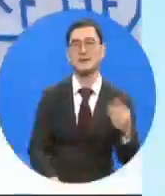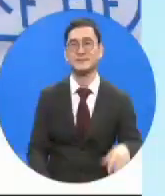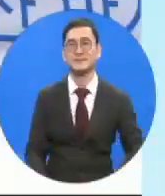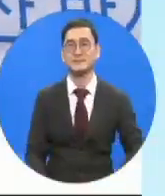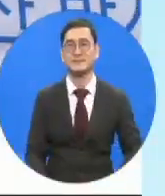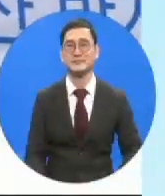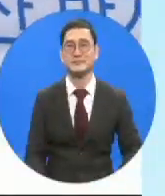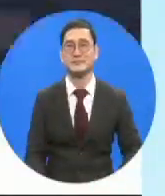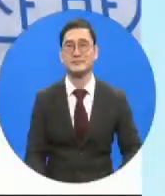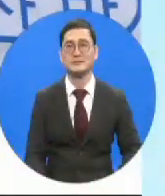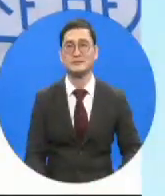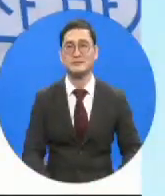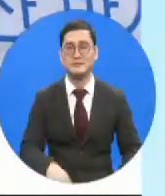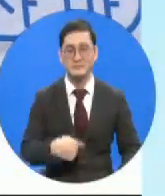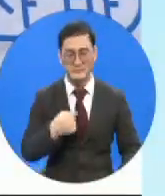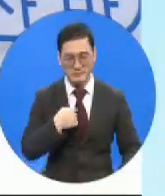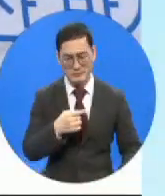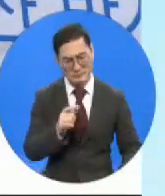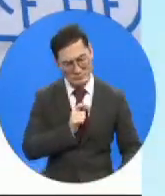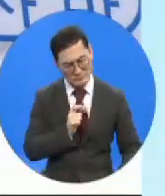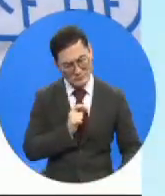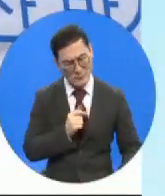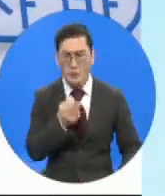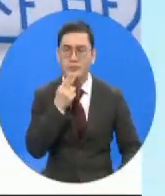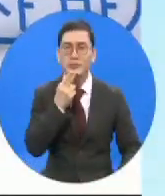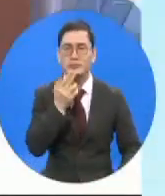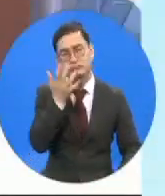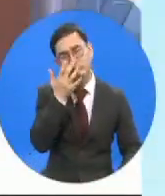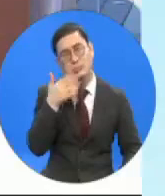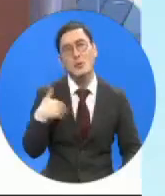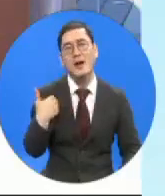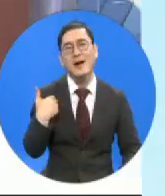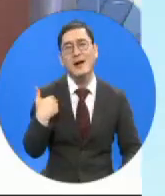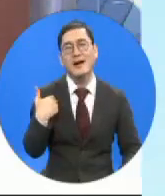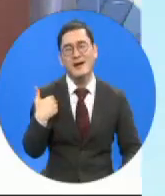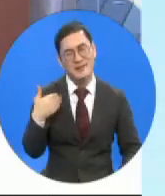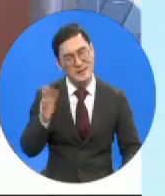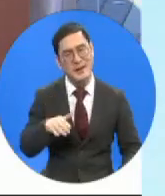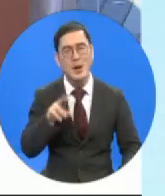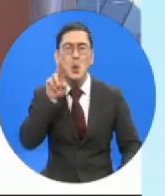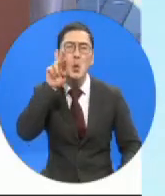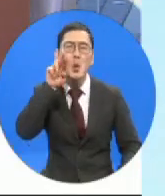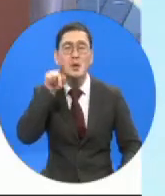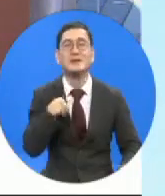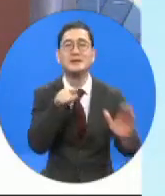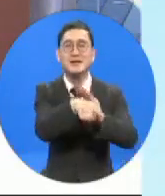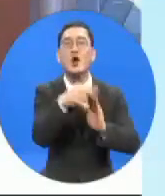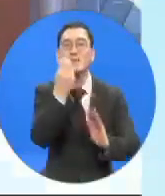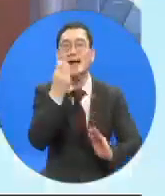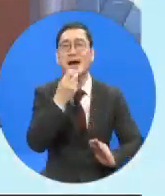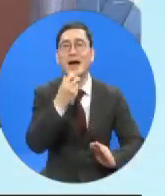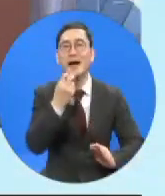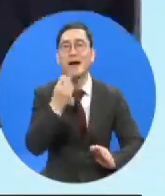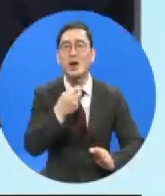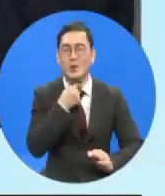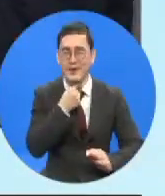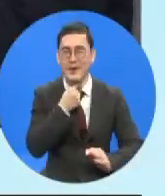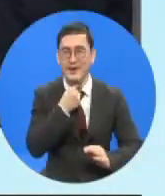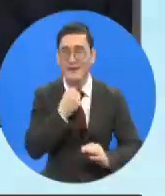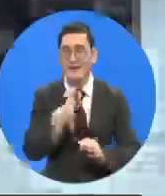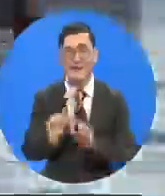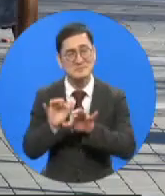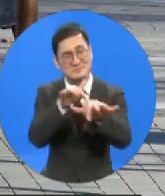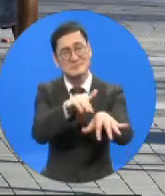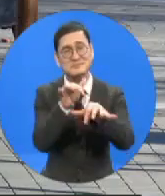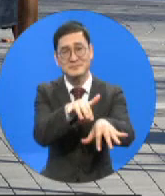무증상 감염자라든지 또는 전혀 관련이 없는 사람들도 누구나 익명으로 무료로 받을 수 있기 때문에 네. 많은 사람들이